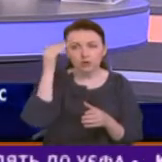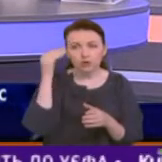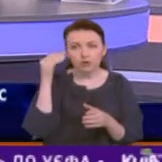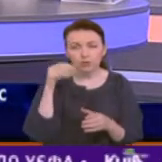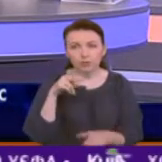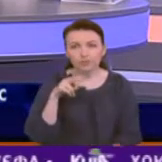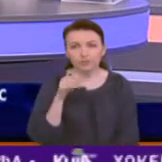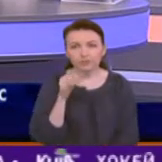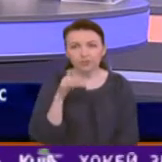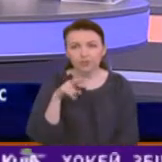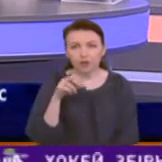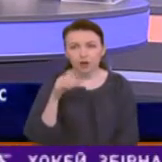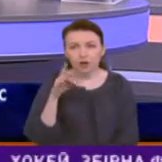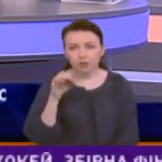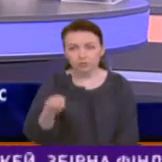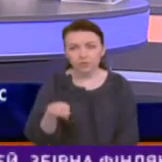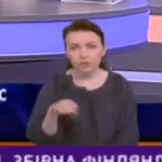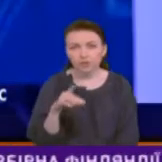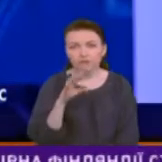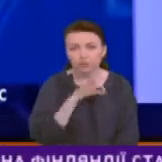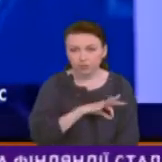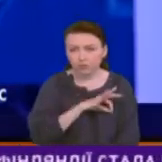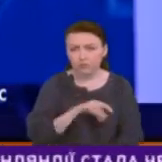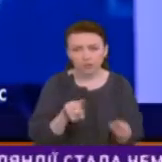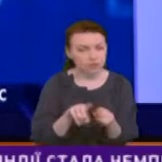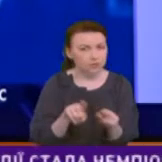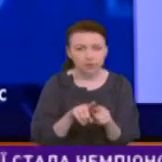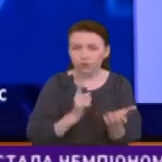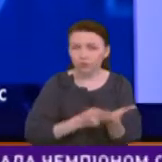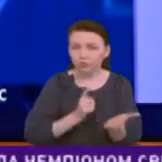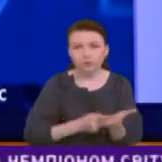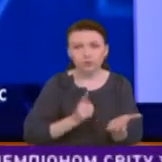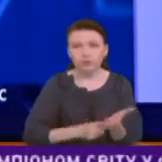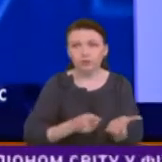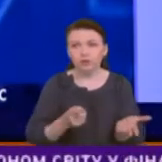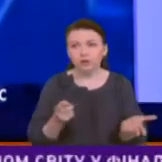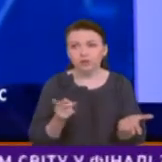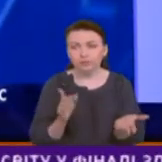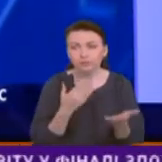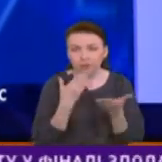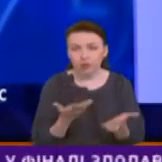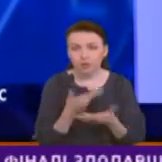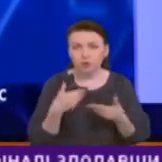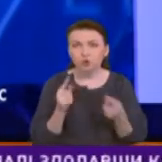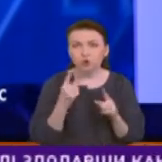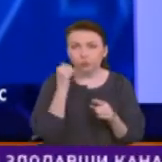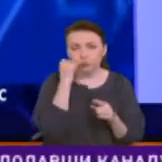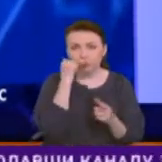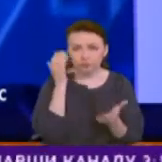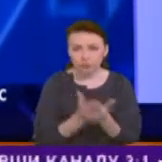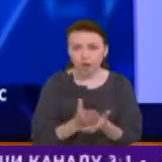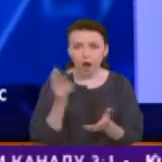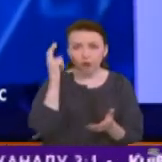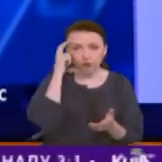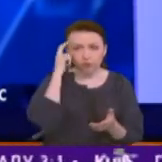почесного патріарха Філарета. Він користується тими самими аргументами і всяк дійсно питає от нас, чому московський є, а